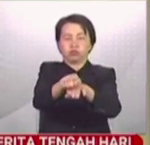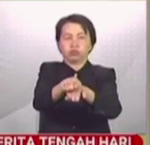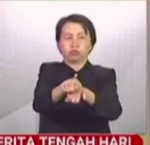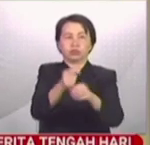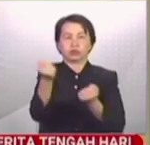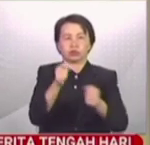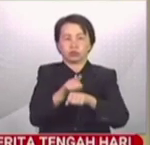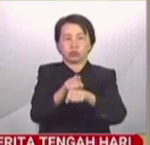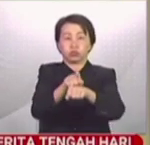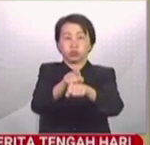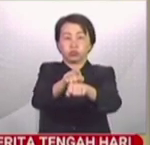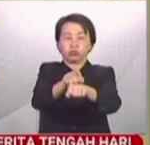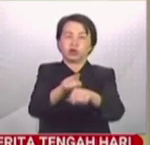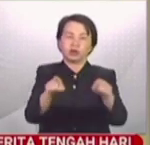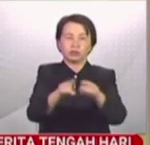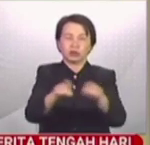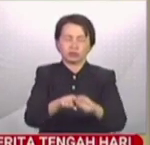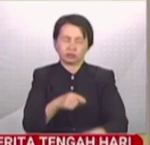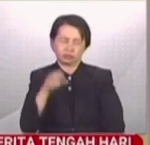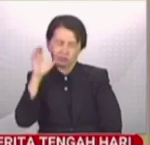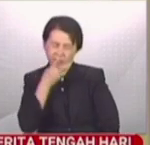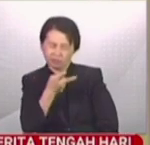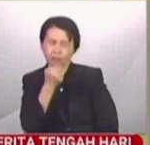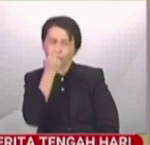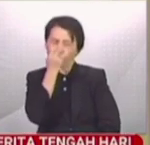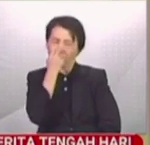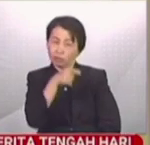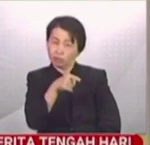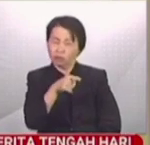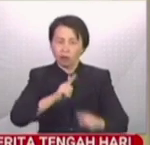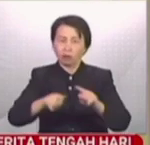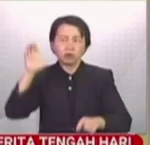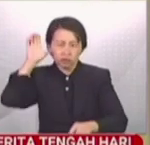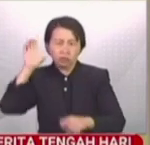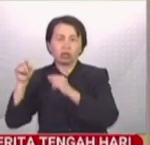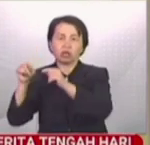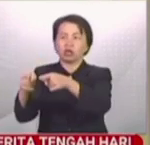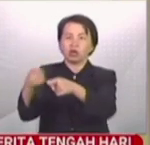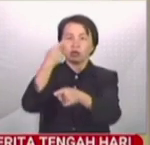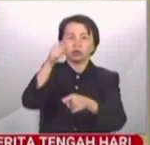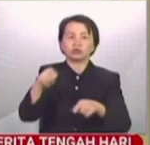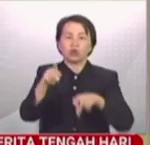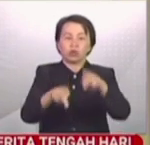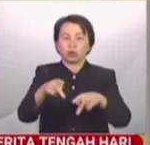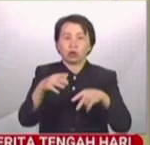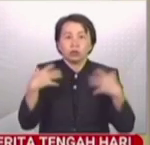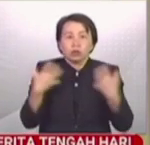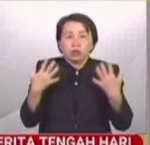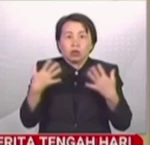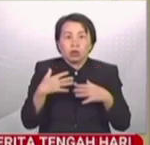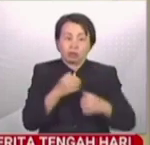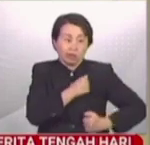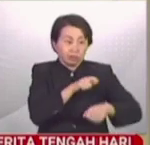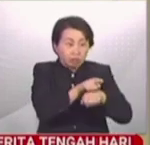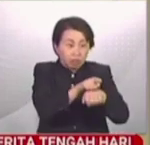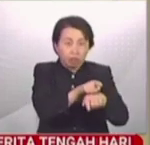Nampak macam cerita yang cerita lucu, tetapi inilah yang dihebohkan untuk menakut-nakutkan orang ramai. Seperti